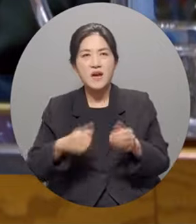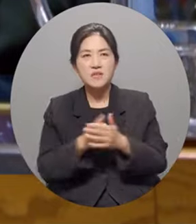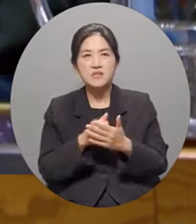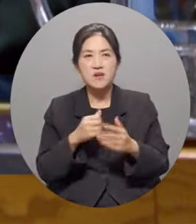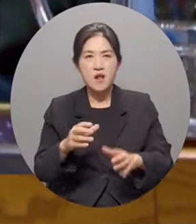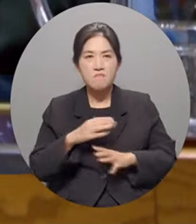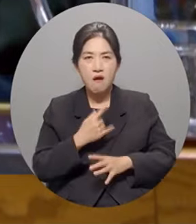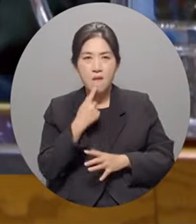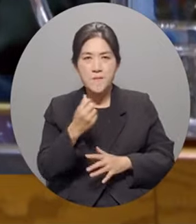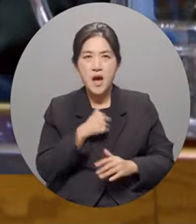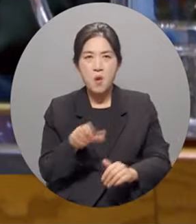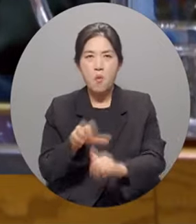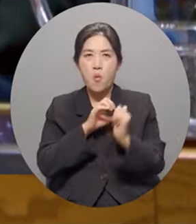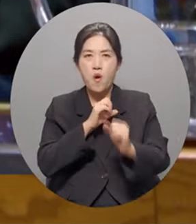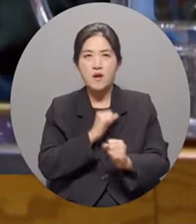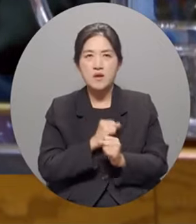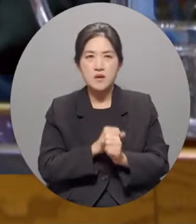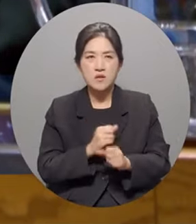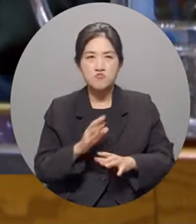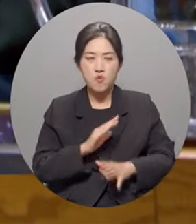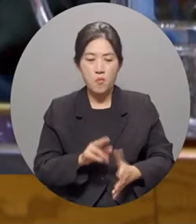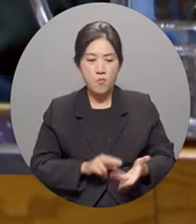했습니다 실